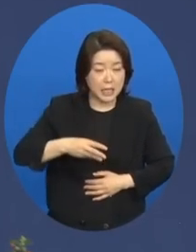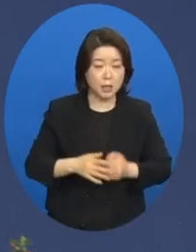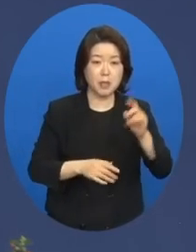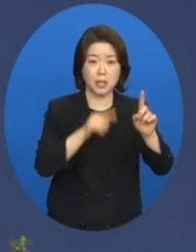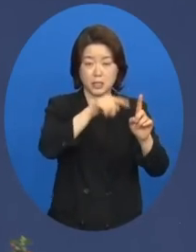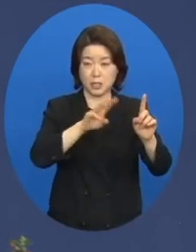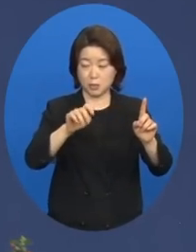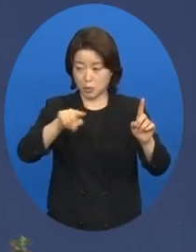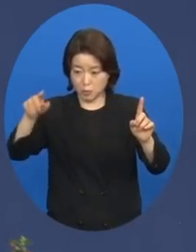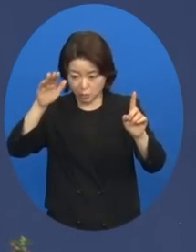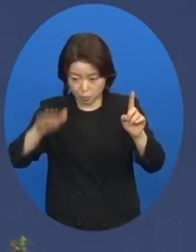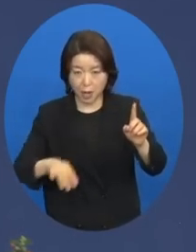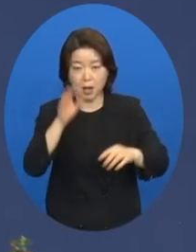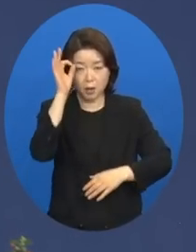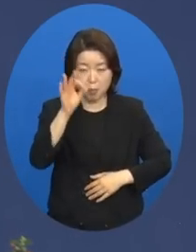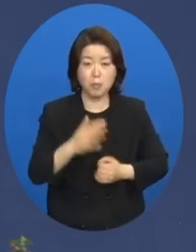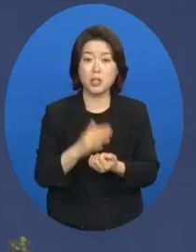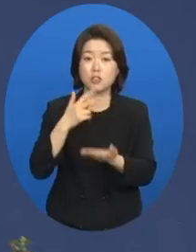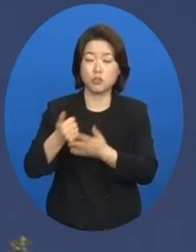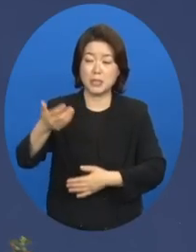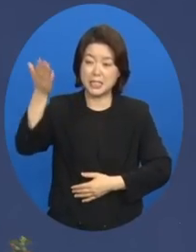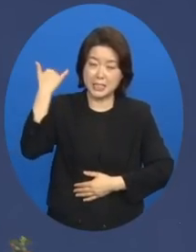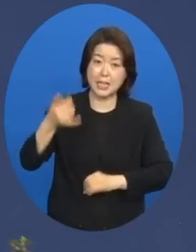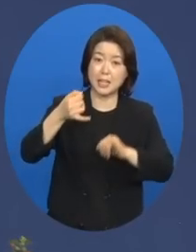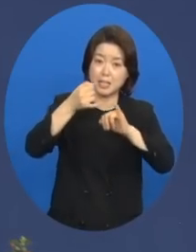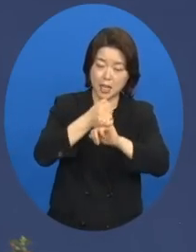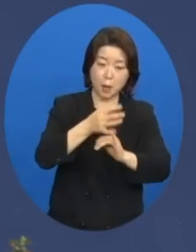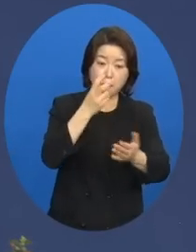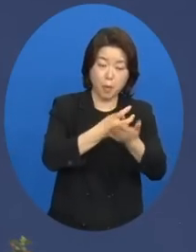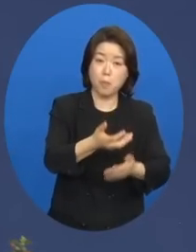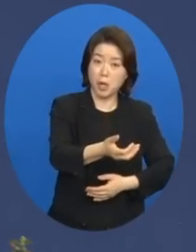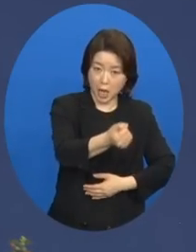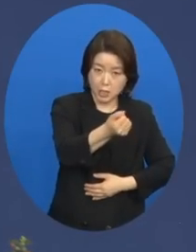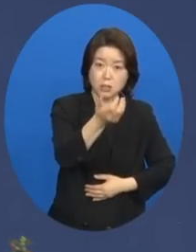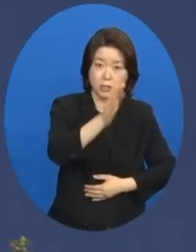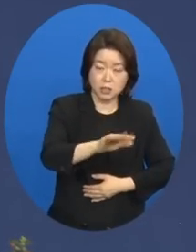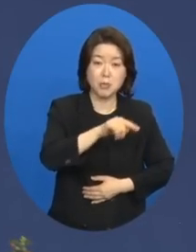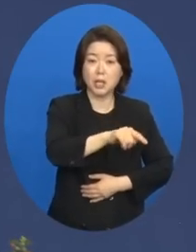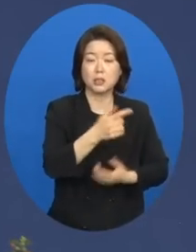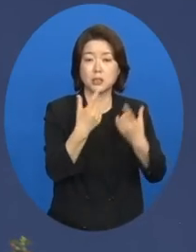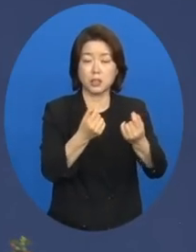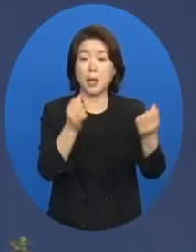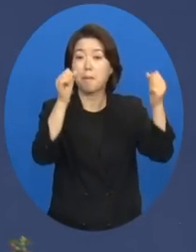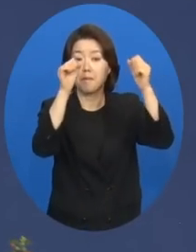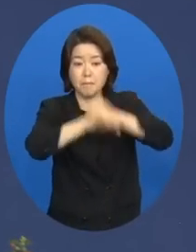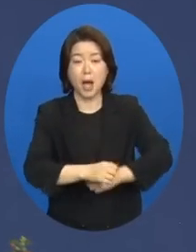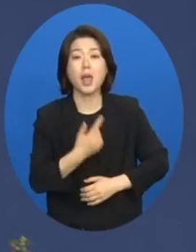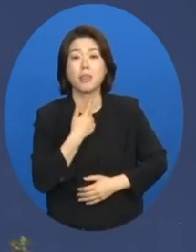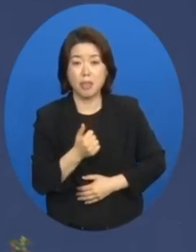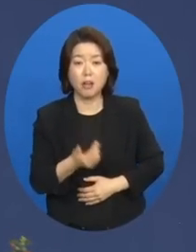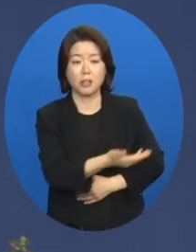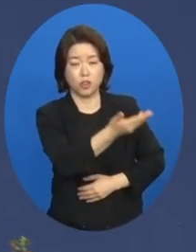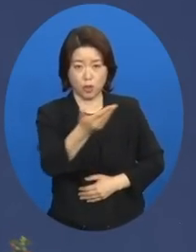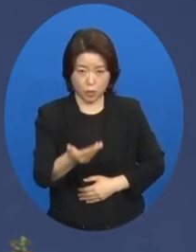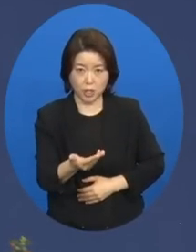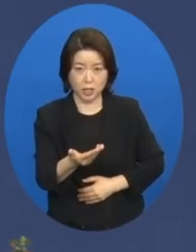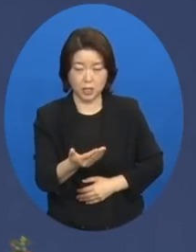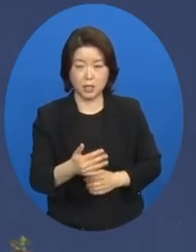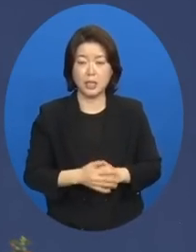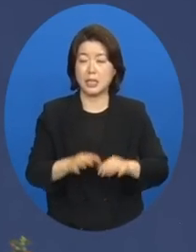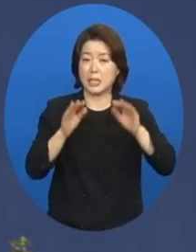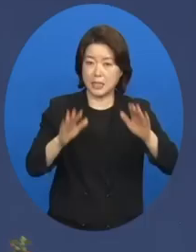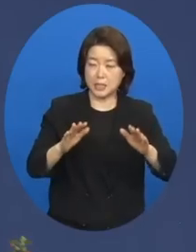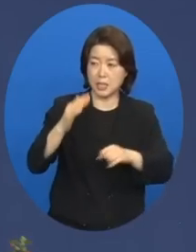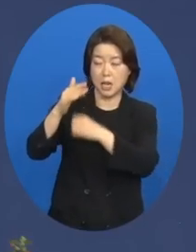이하에 주님이 말씀하기를 옛 언약 율법을 가지고도 그렇게 망할 수밖에 없었던 너희에게